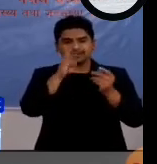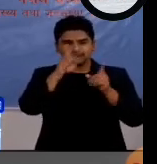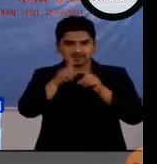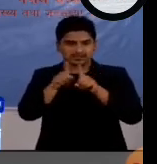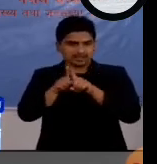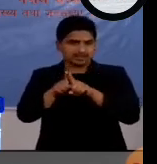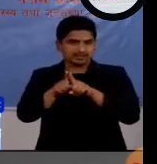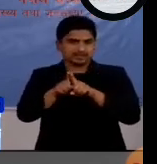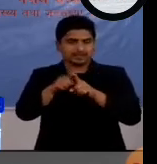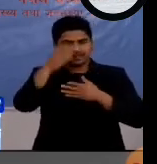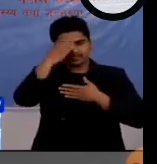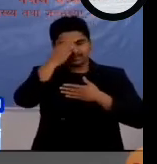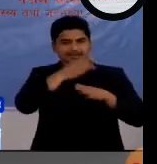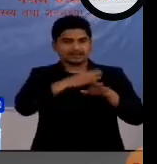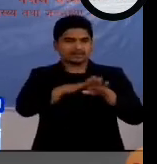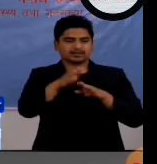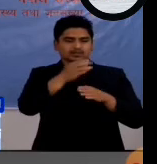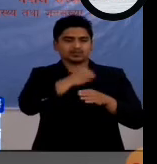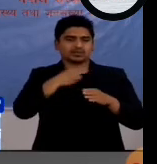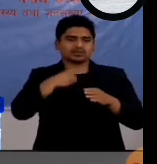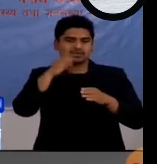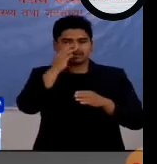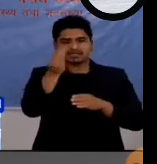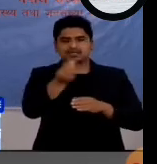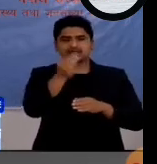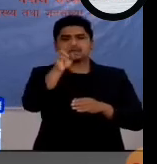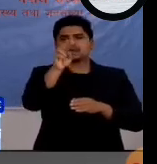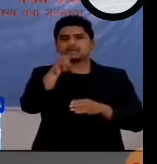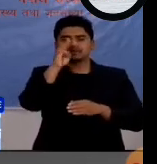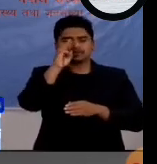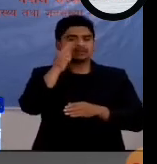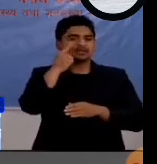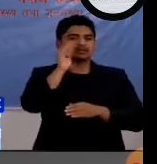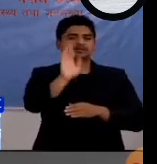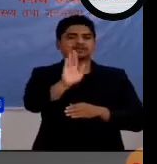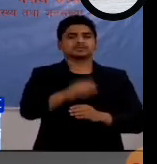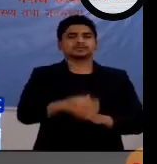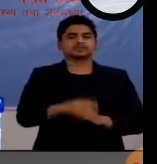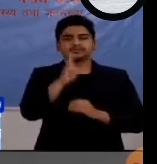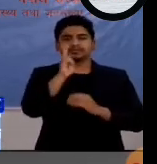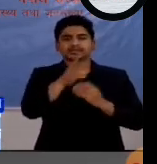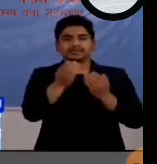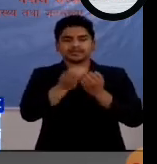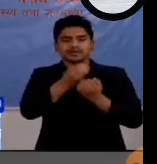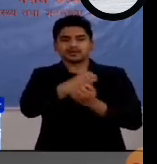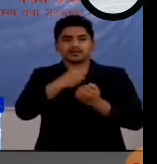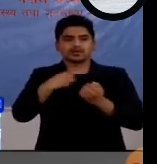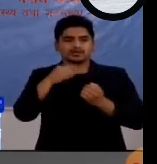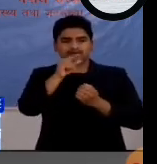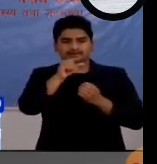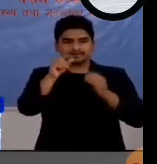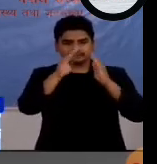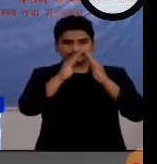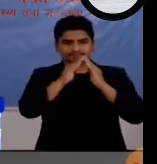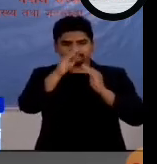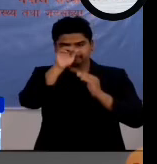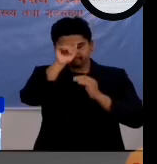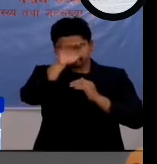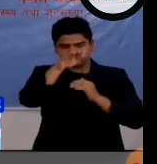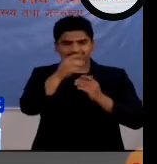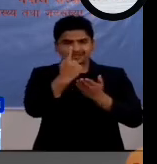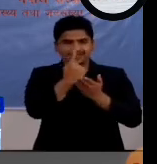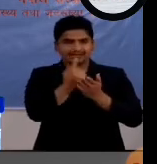चाहिँ संक्रमितको उपचारमा पनि सामान्य स्थितिमा रहेको देखाउँछौं। त्यसैगरी अस्पतालको कुरा गर्दाखेरि